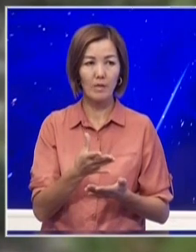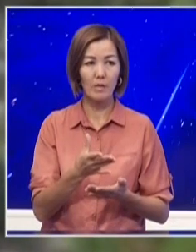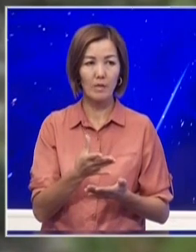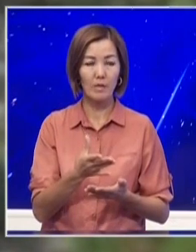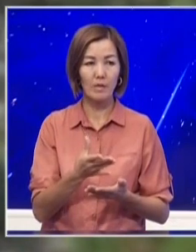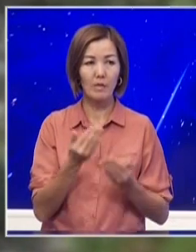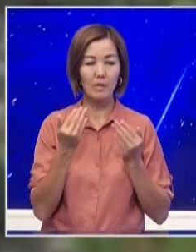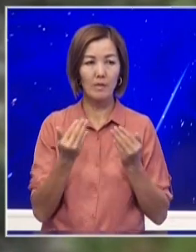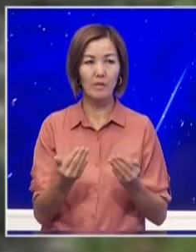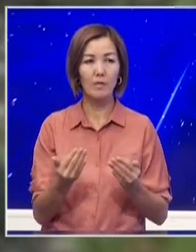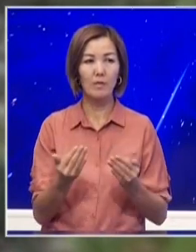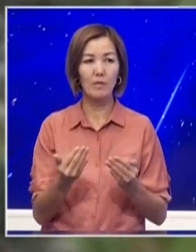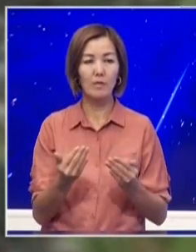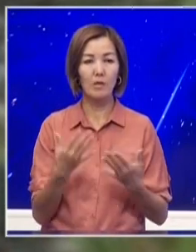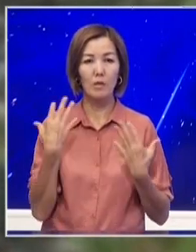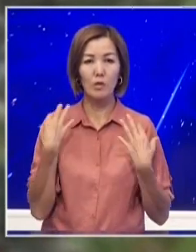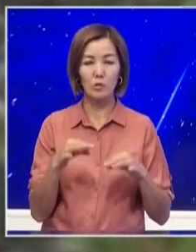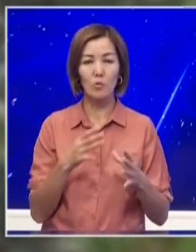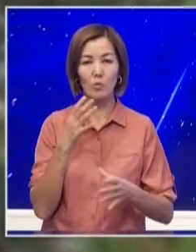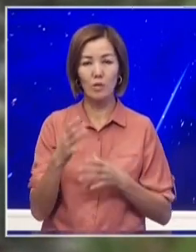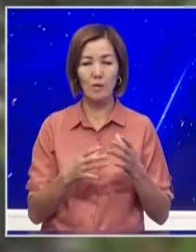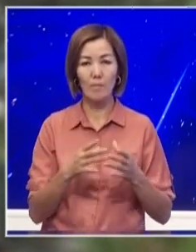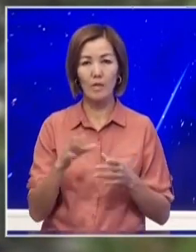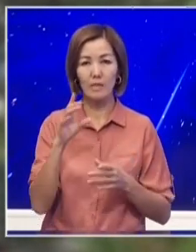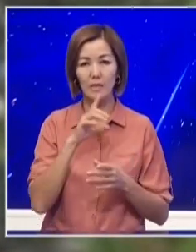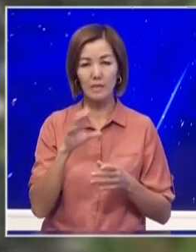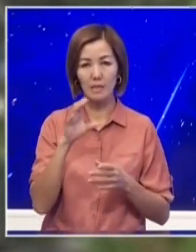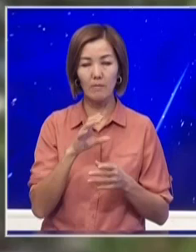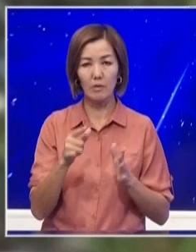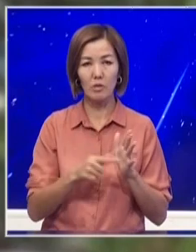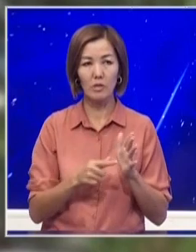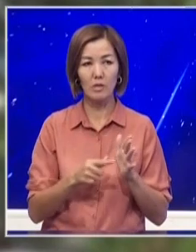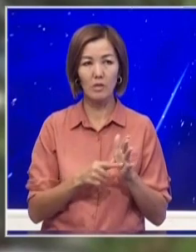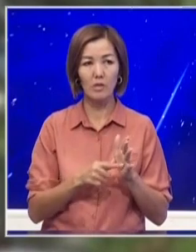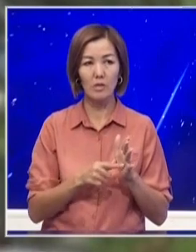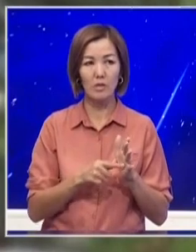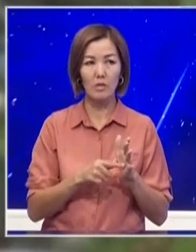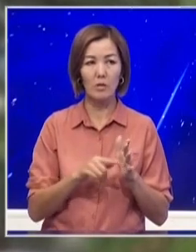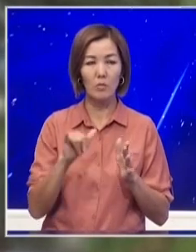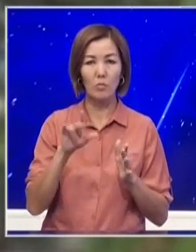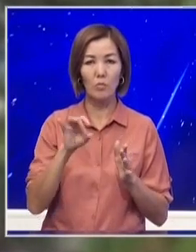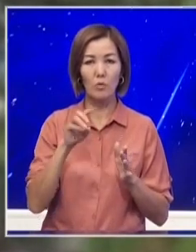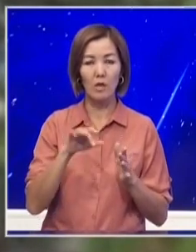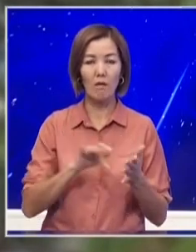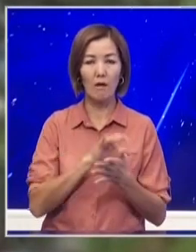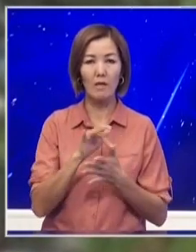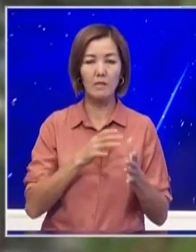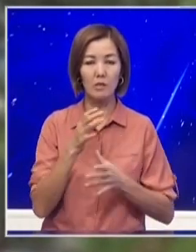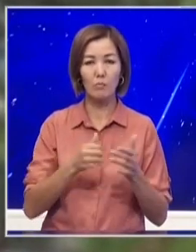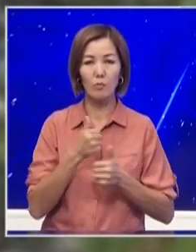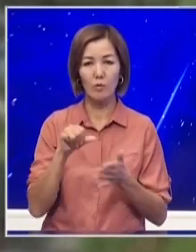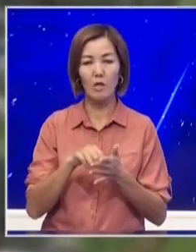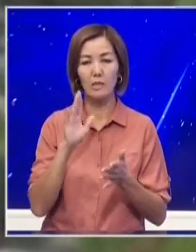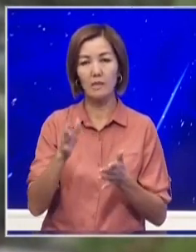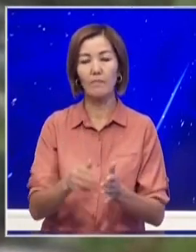bir kajanağı joldama aldım. O zaman Sintyabrı'nın cetsinde Ural Qalası'nda şempiyonu merap olup